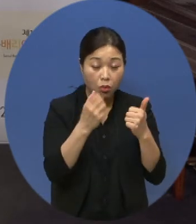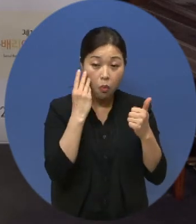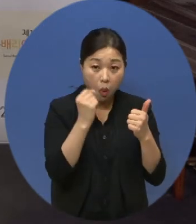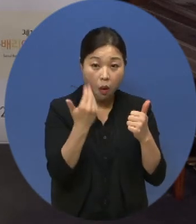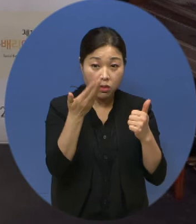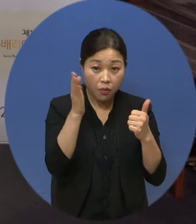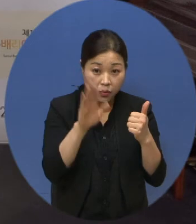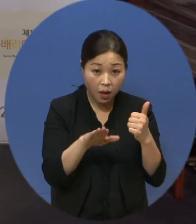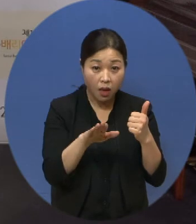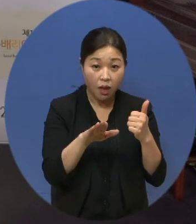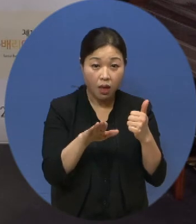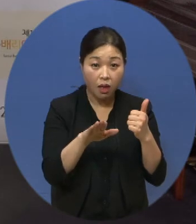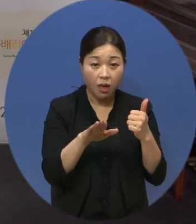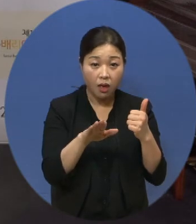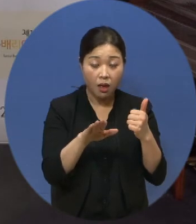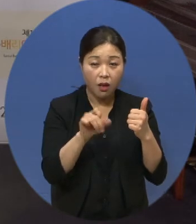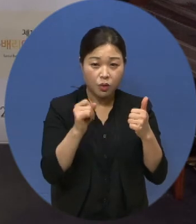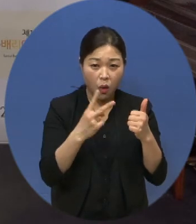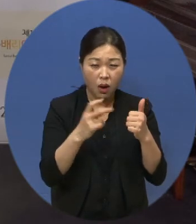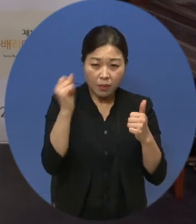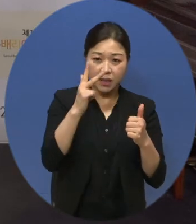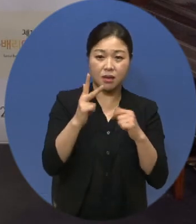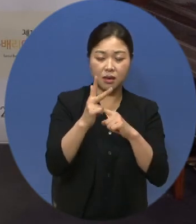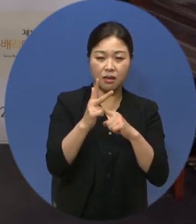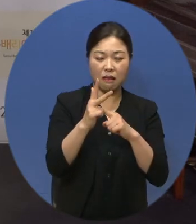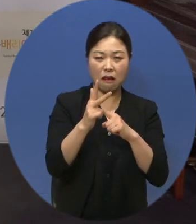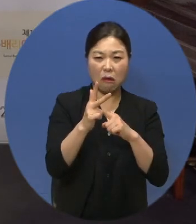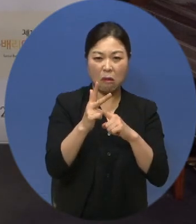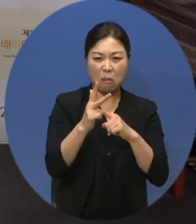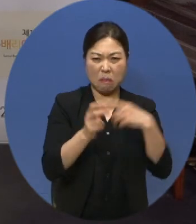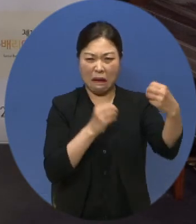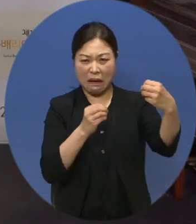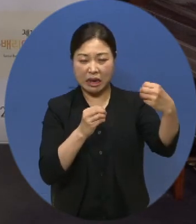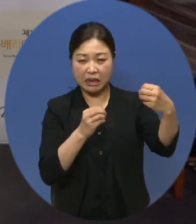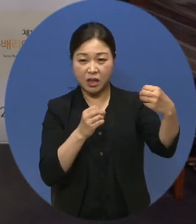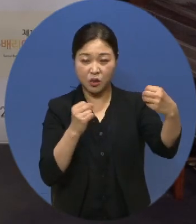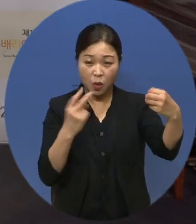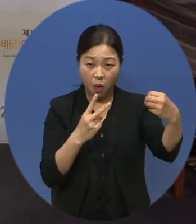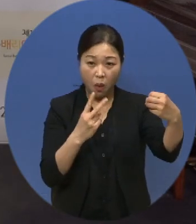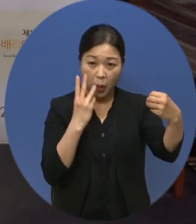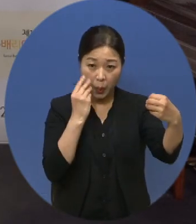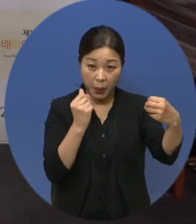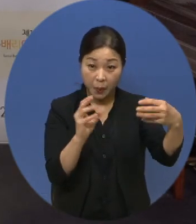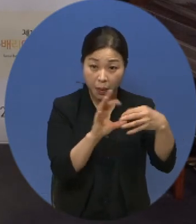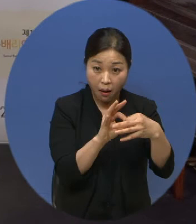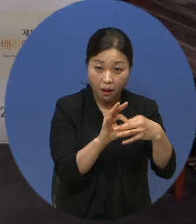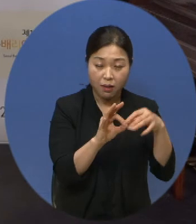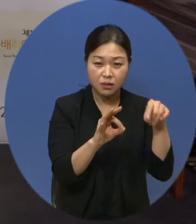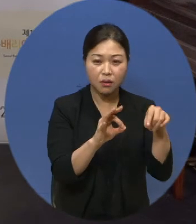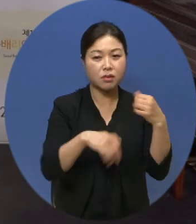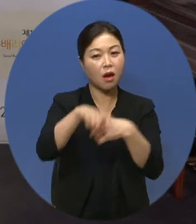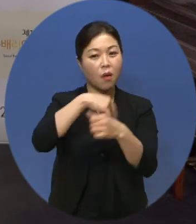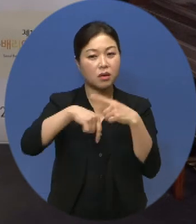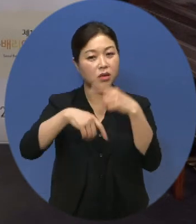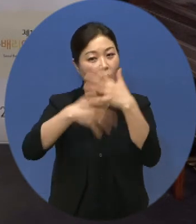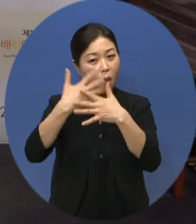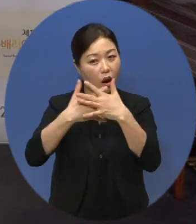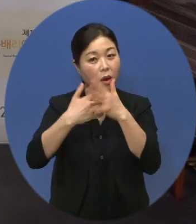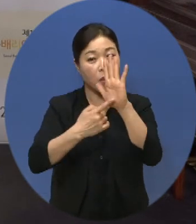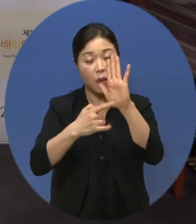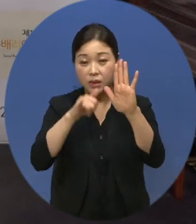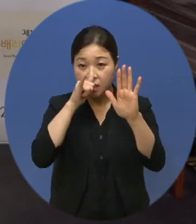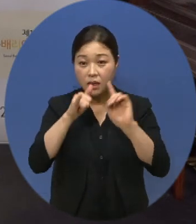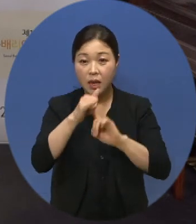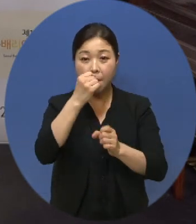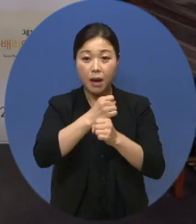저쪽으로 다시 뭐 굉장히 경색됐다가 다시 좋아졌다가 경색됐다가 이런 장면이 좀 영화에 녹아 있거든요. 어떻게 좀 제작 의도